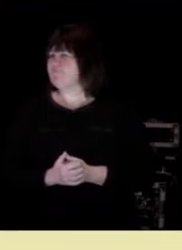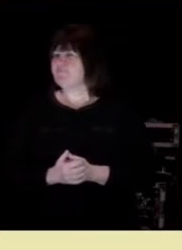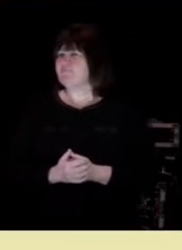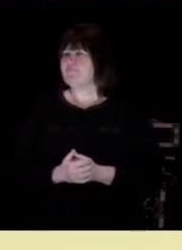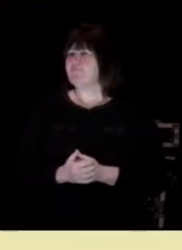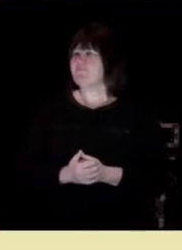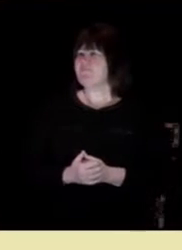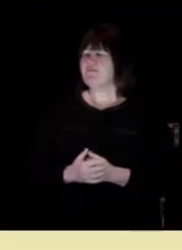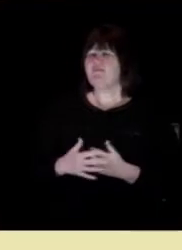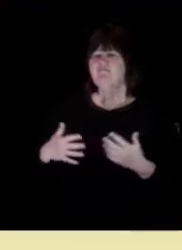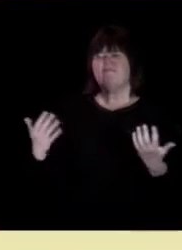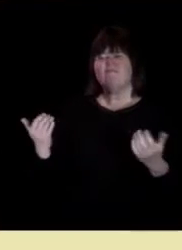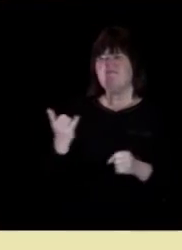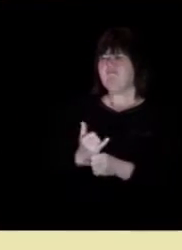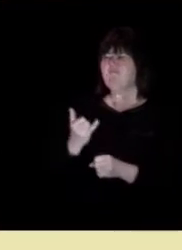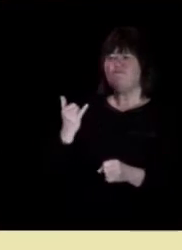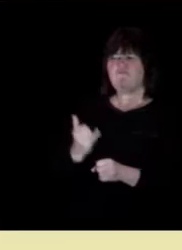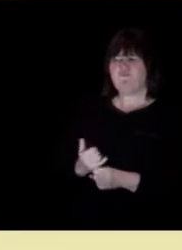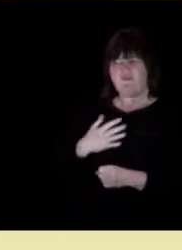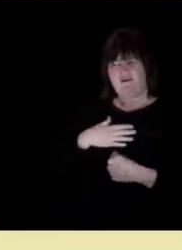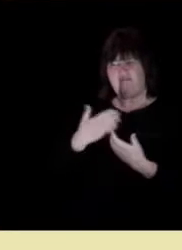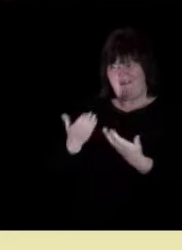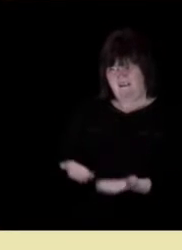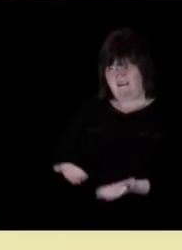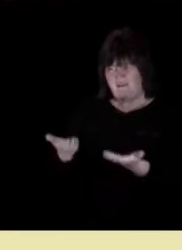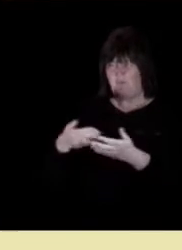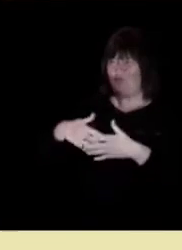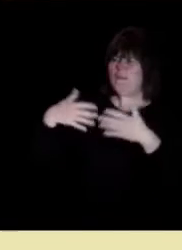Hvordan står det til i dag?